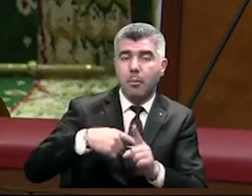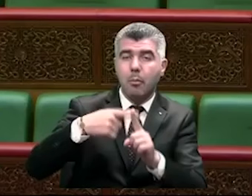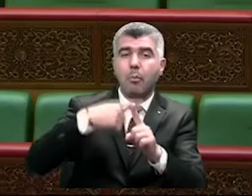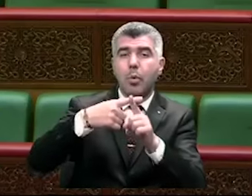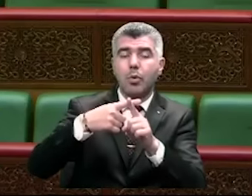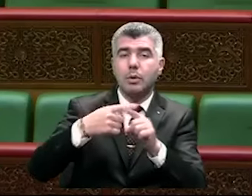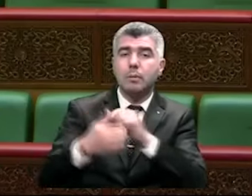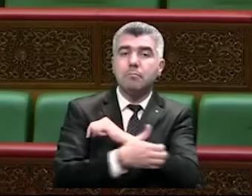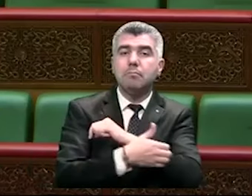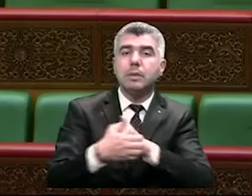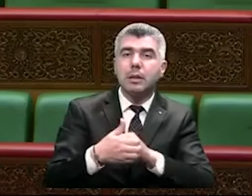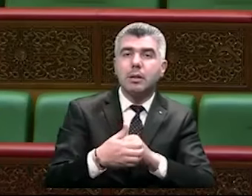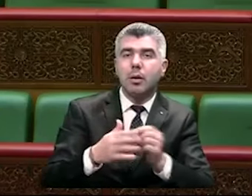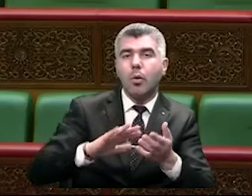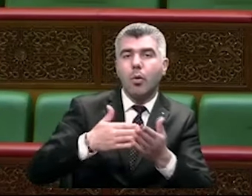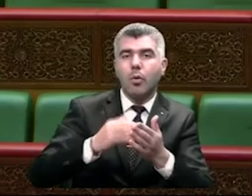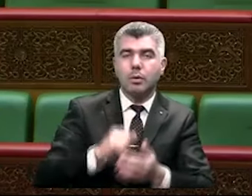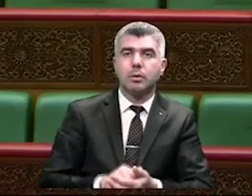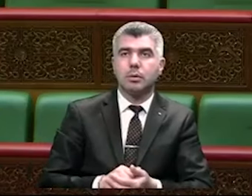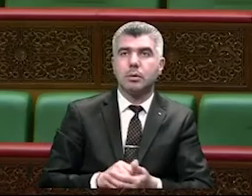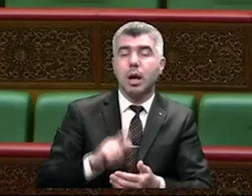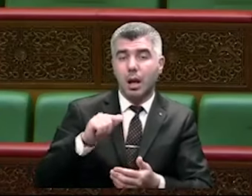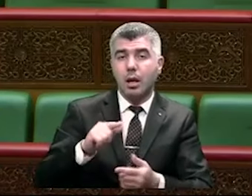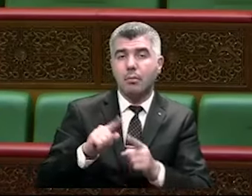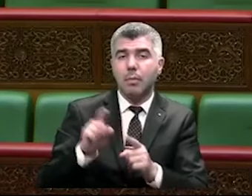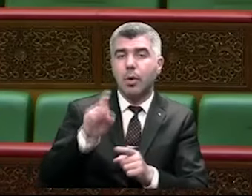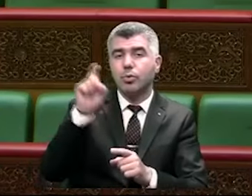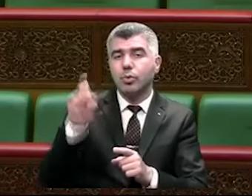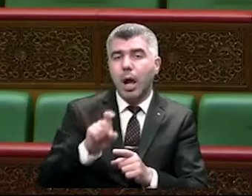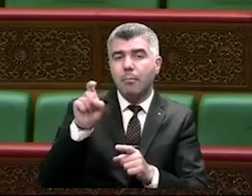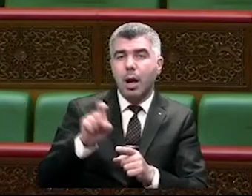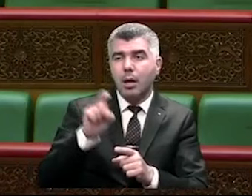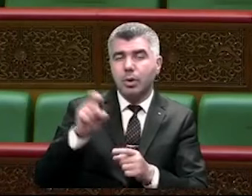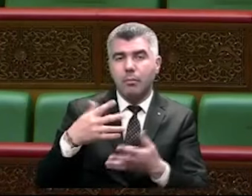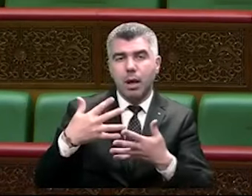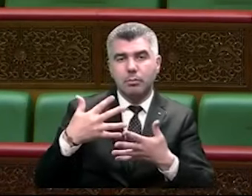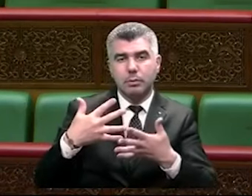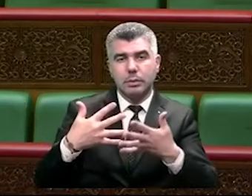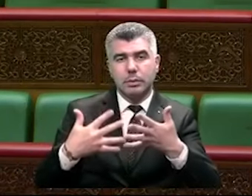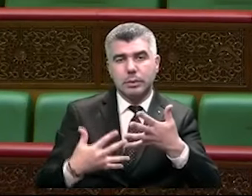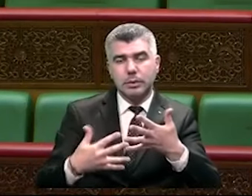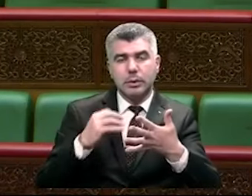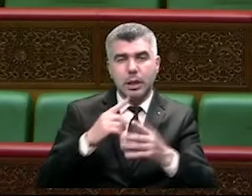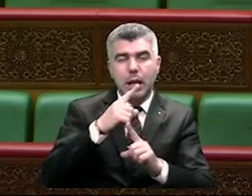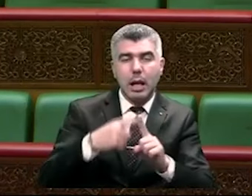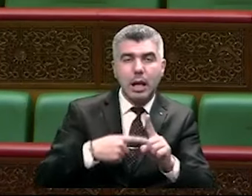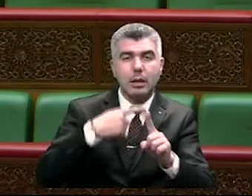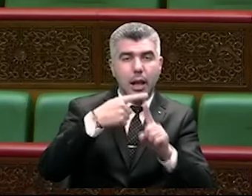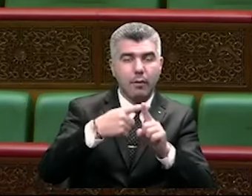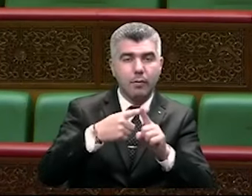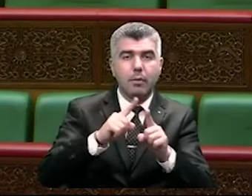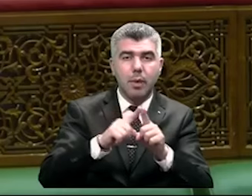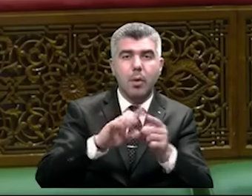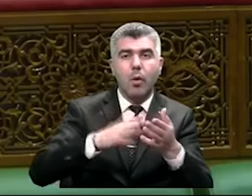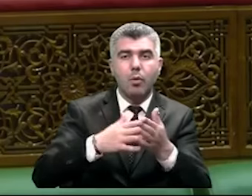نسبه للفقر والهشاشه ولعل مناطق انفقو ايت عبدي ميلشي تودغى ام سمير وداس اضافه الى القباب